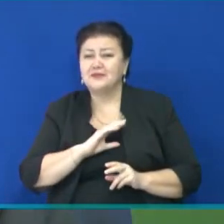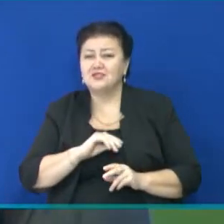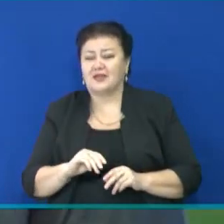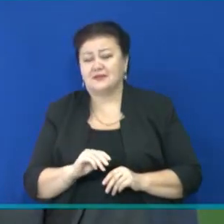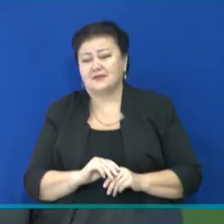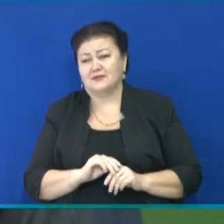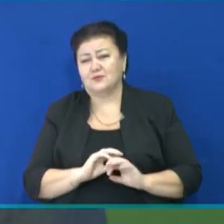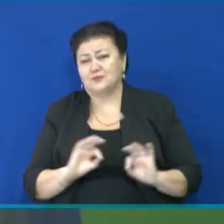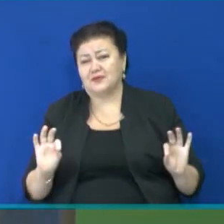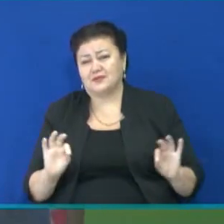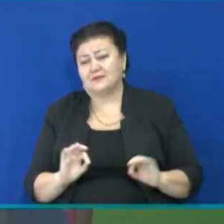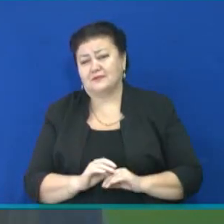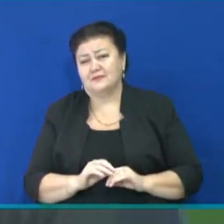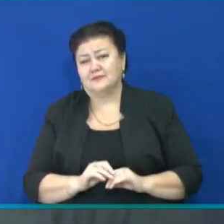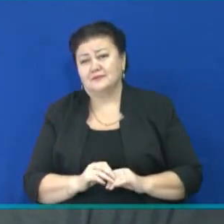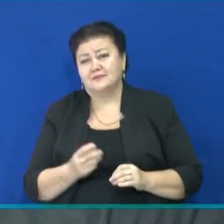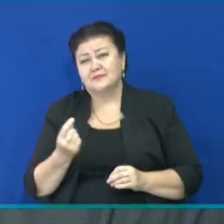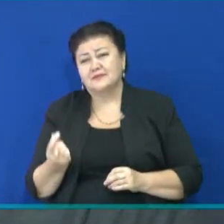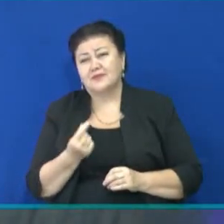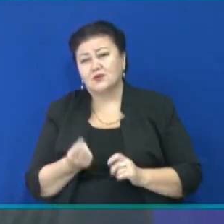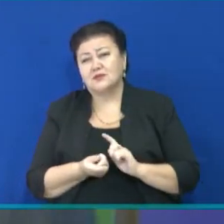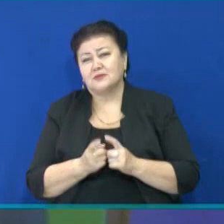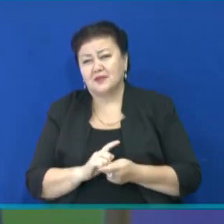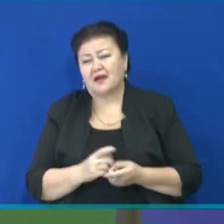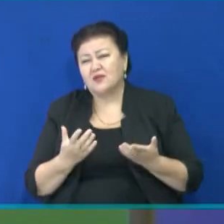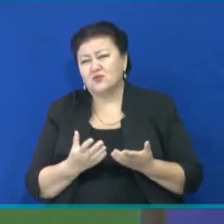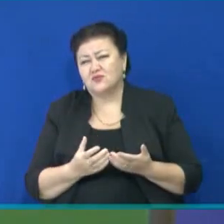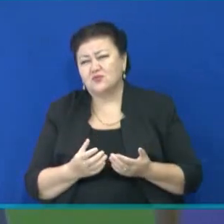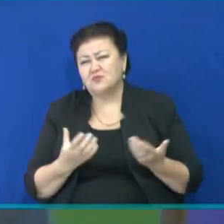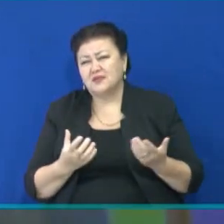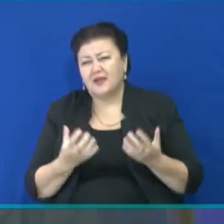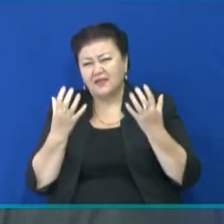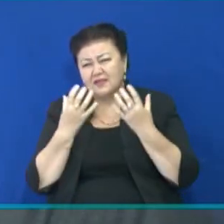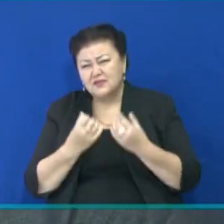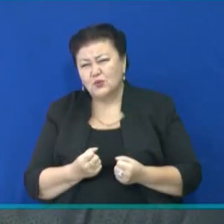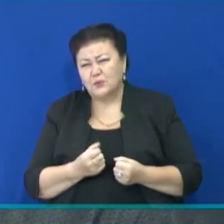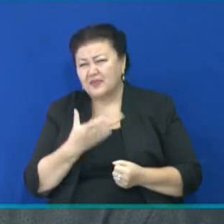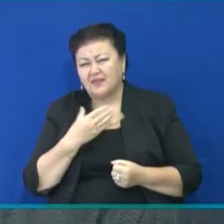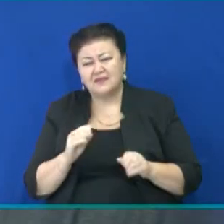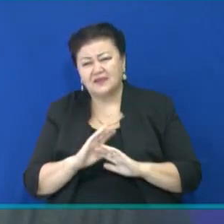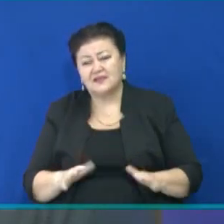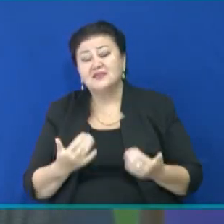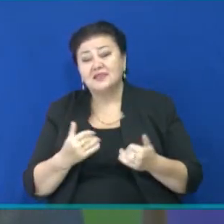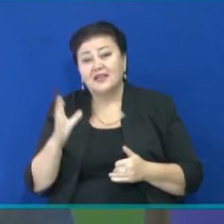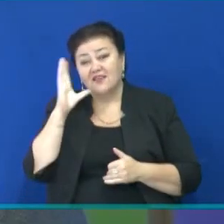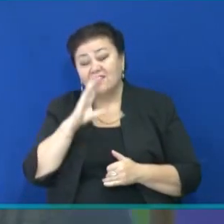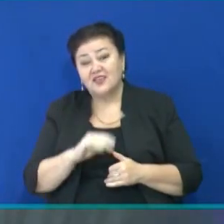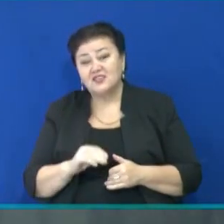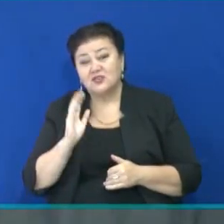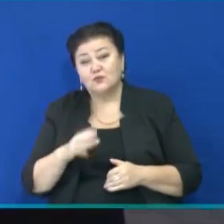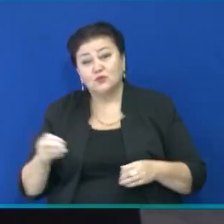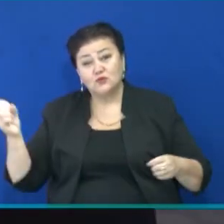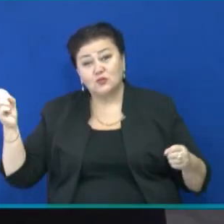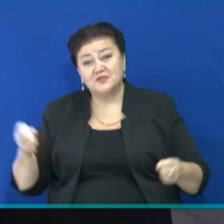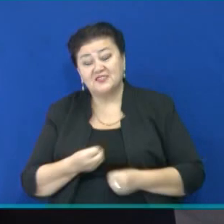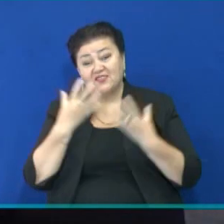бы аздап өзгерді. Әйтпесе сұр түсті іш пыстырарлықта еді. Енді кешке жарық болу үшін жарық орнатса жақсы болар